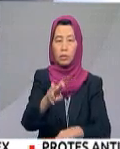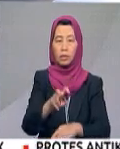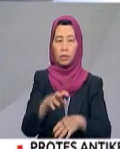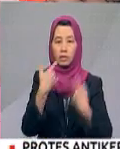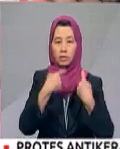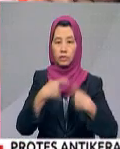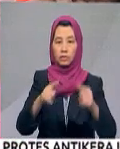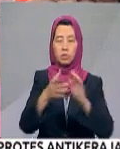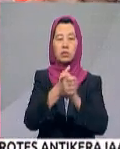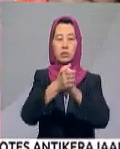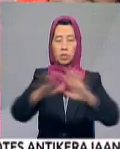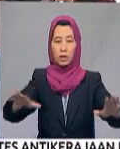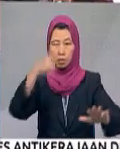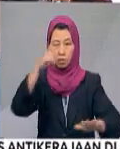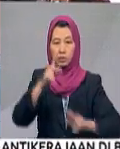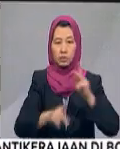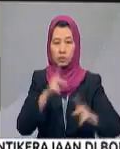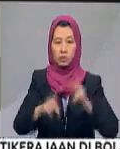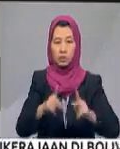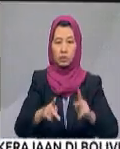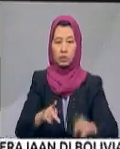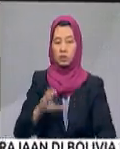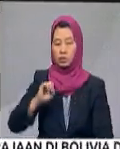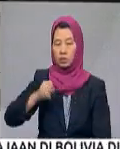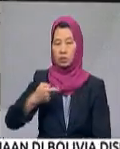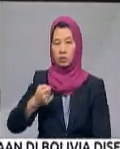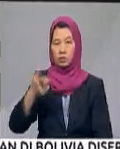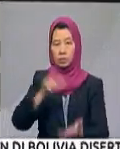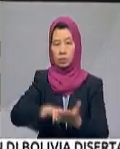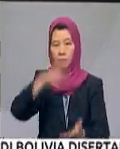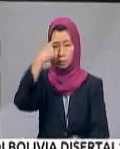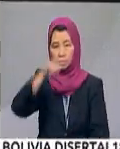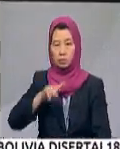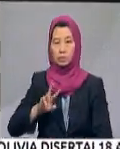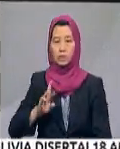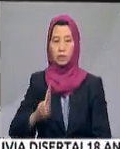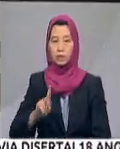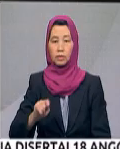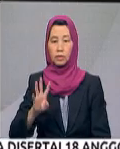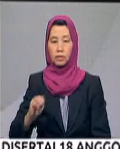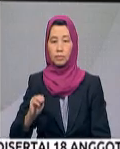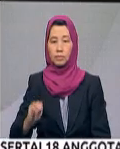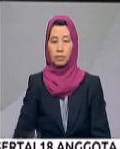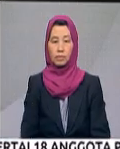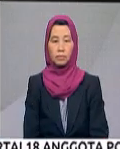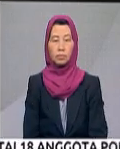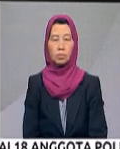selesa dan selamat kepada pengguna. Syamimi Saripan, RTM.